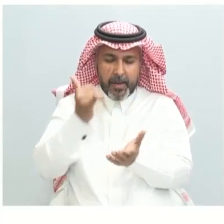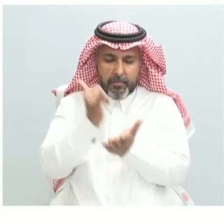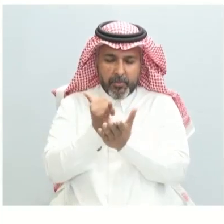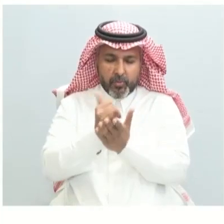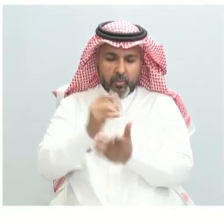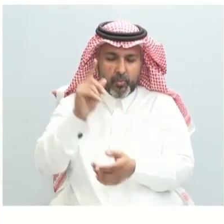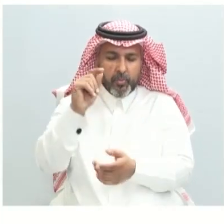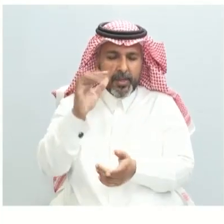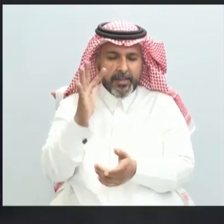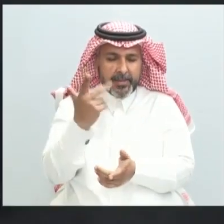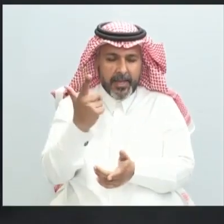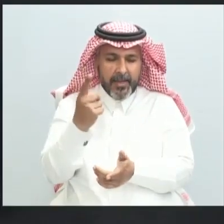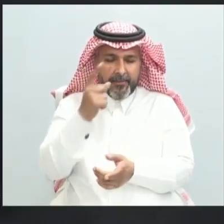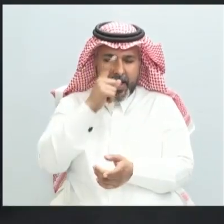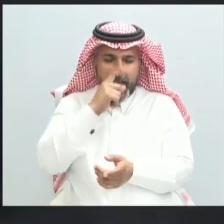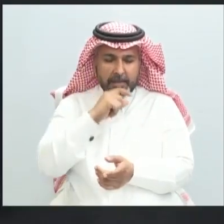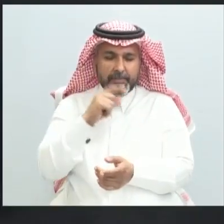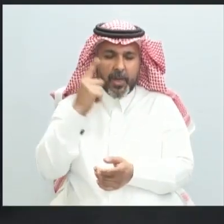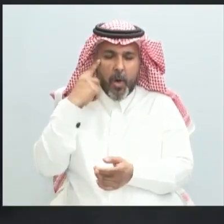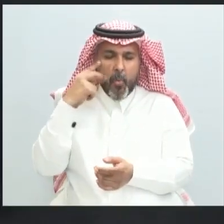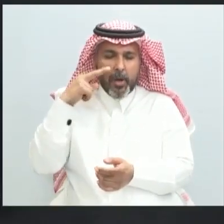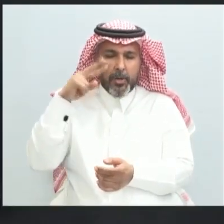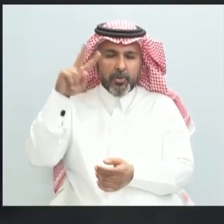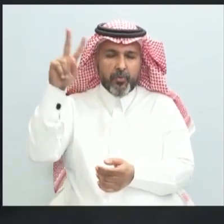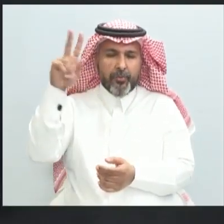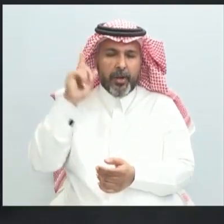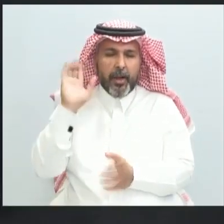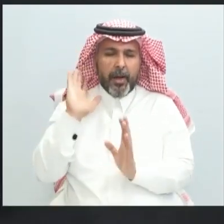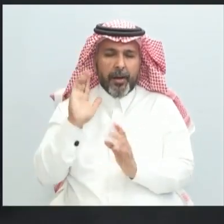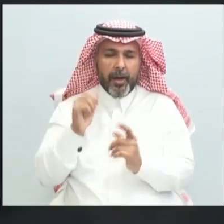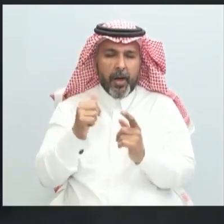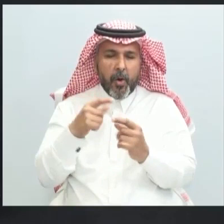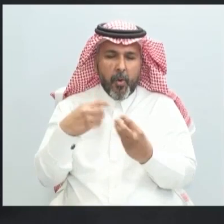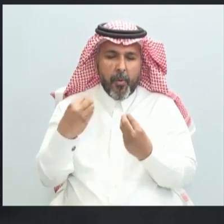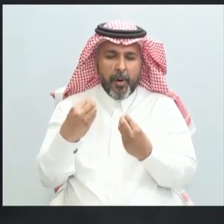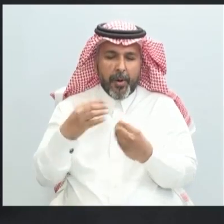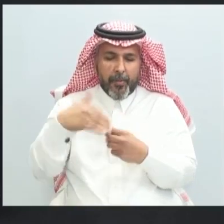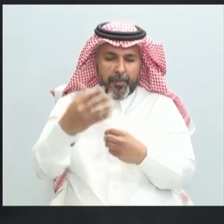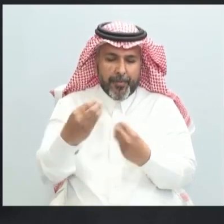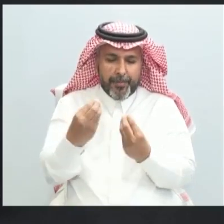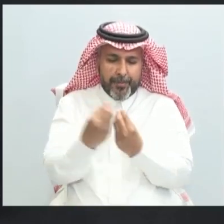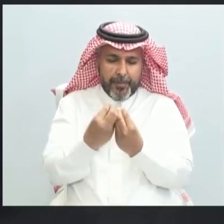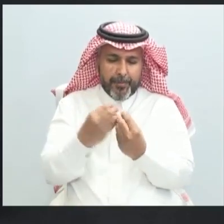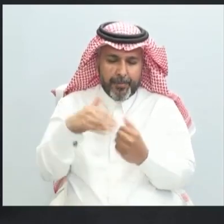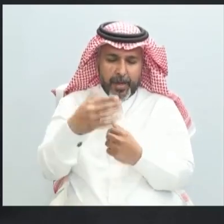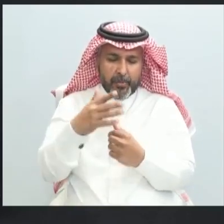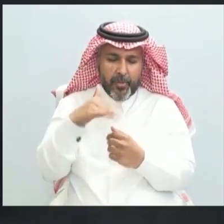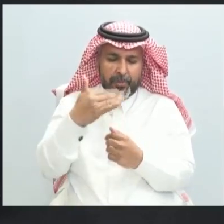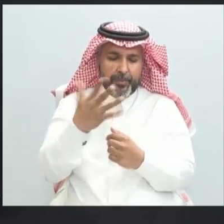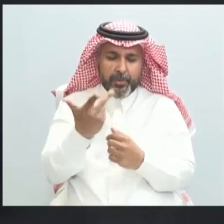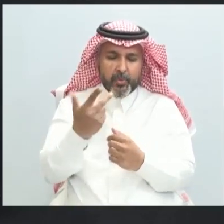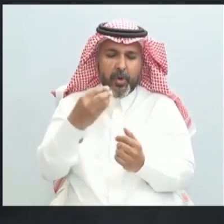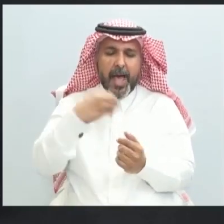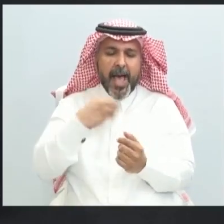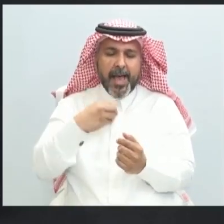الاتي الاعتماد على الله ثم على النفس عندما يوكل اليك مسؤوليه تعتمد